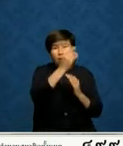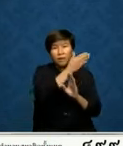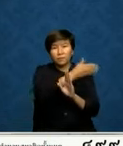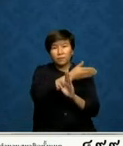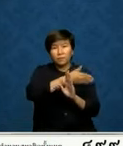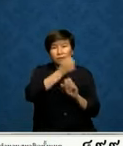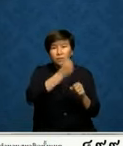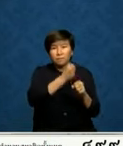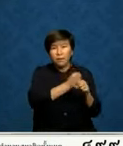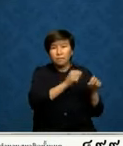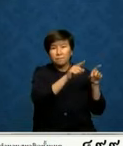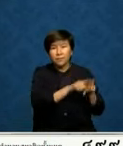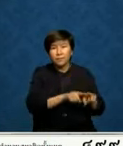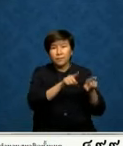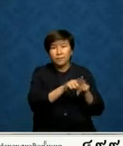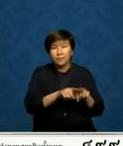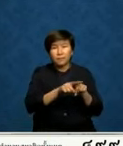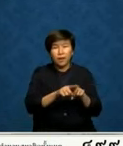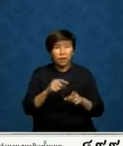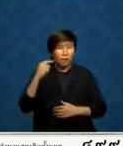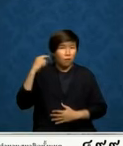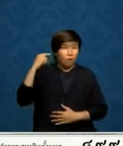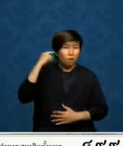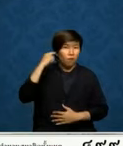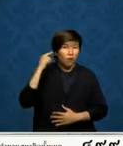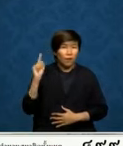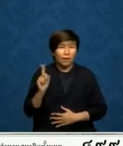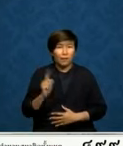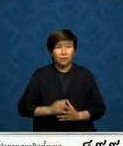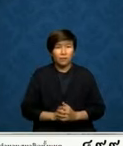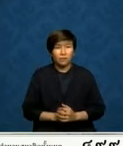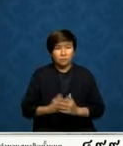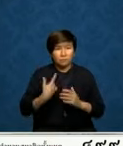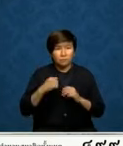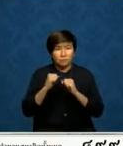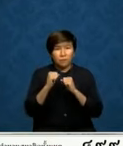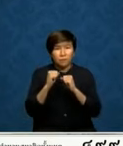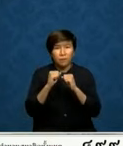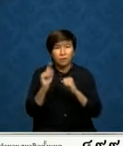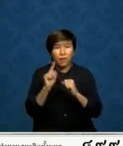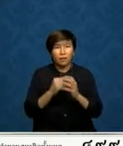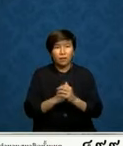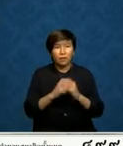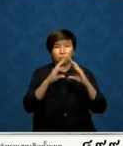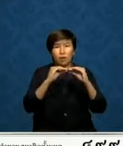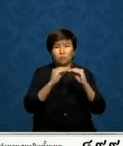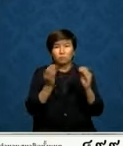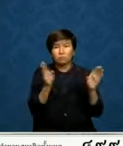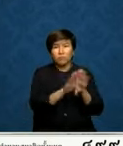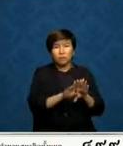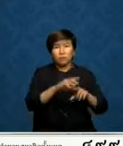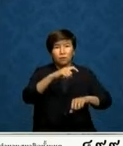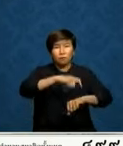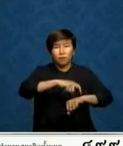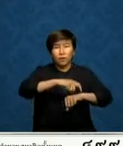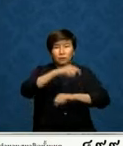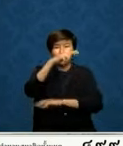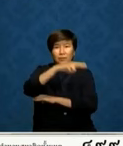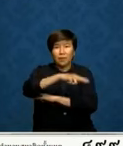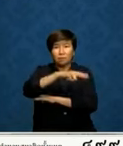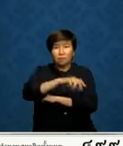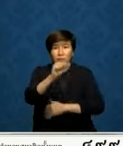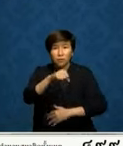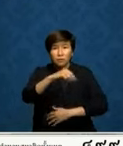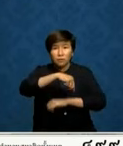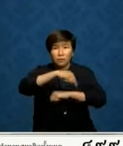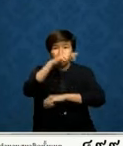ดยตลอดครับแต่ว่าเราได้ยินเสียงแว่วมาครับว่าจะมีความพยายามที่อยากจะให้มีการปิดประชุมในเวลา 15 นาฬิกาซึ่งเป็นเว